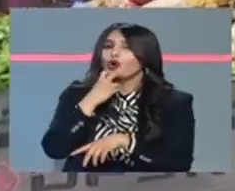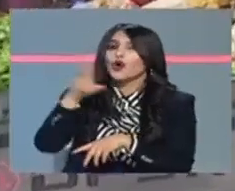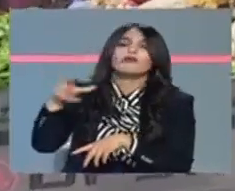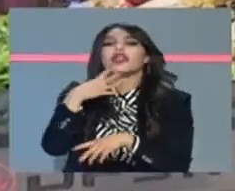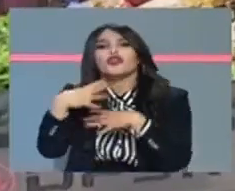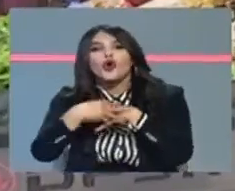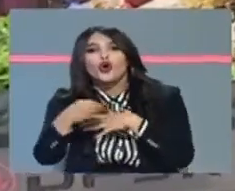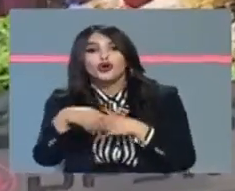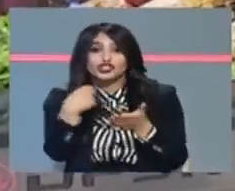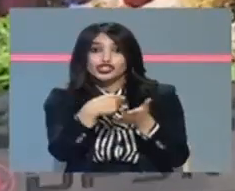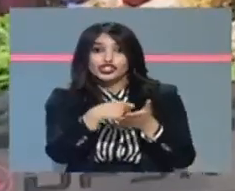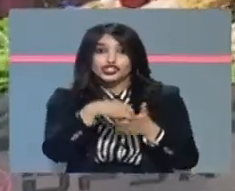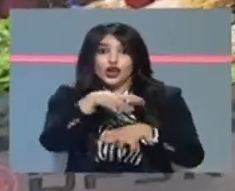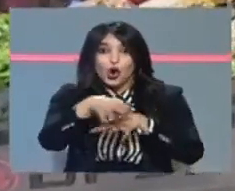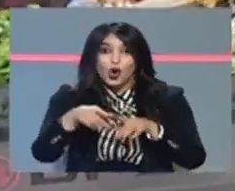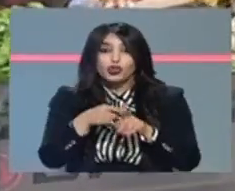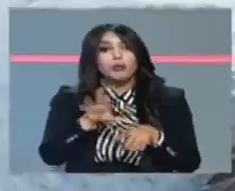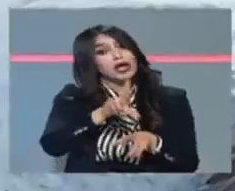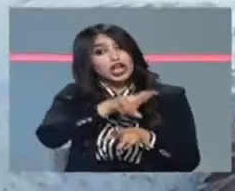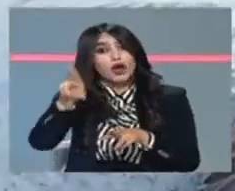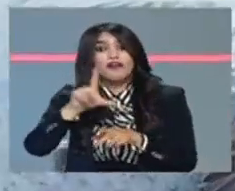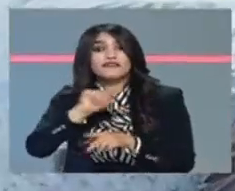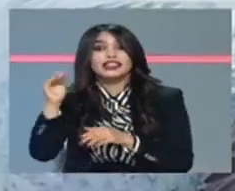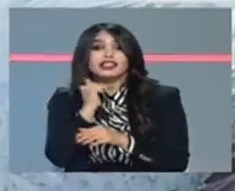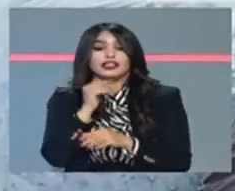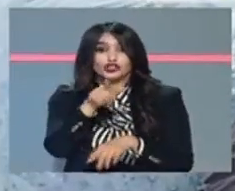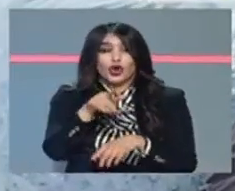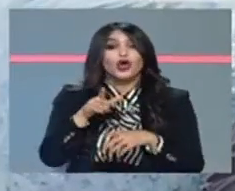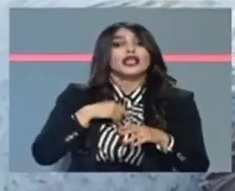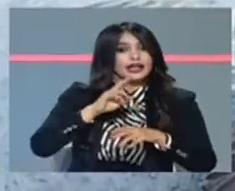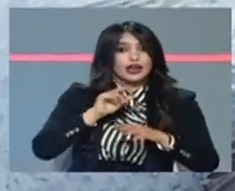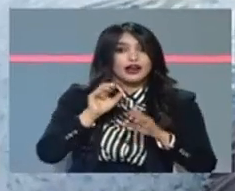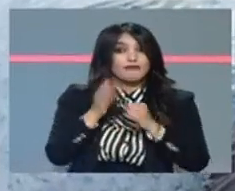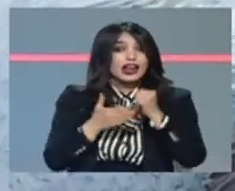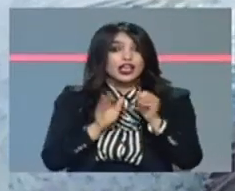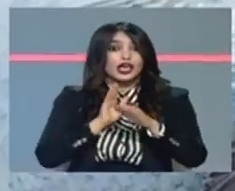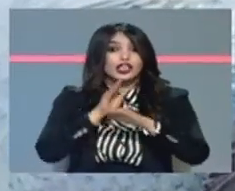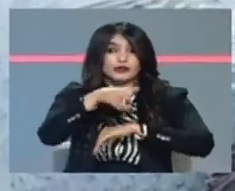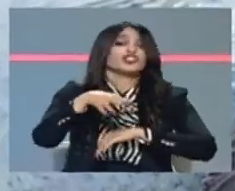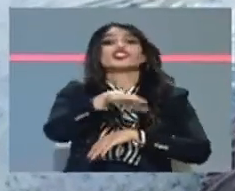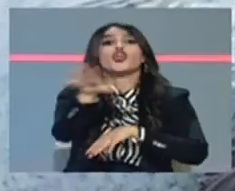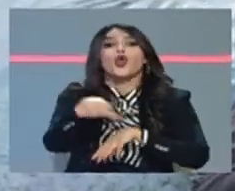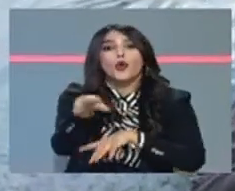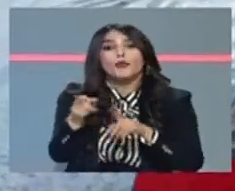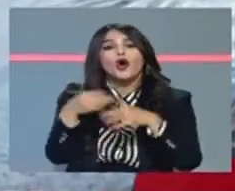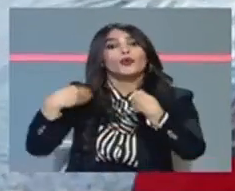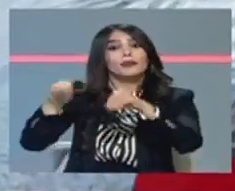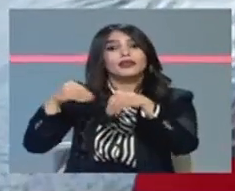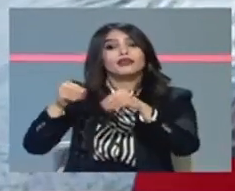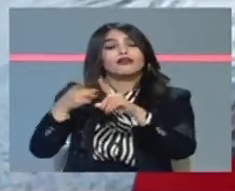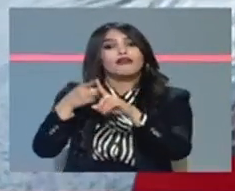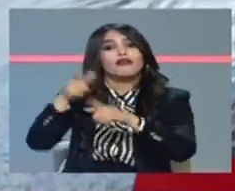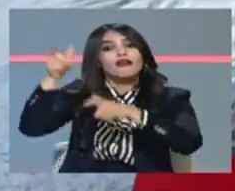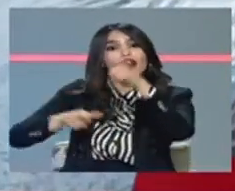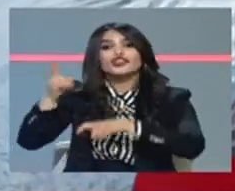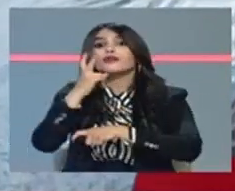ولا الراجل يقضي قضيته ويدخل داره. تقلوا للديار معناها نوصلوا خضرة للمتساكنين في ديارهم